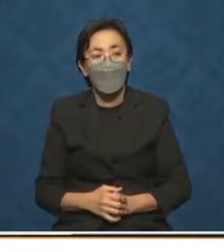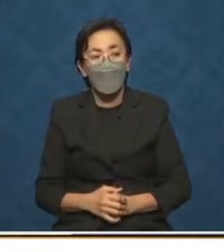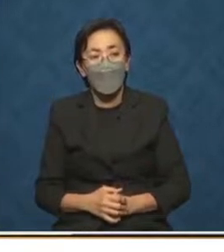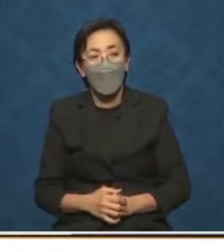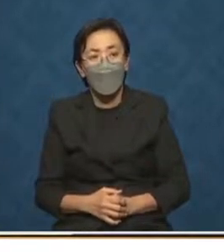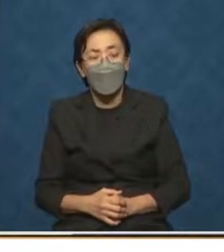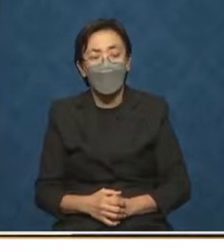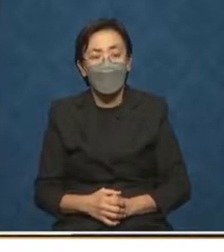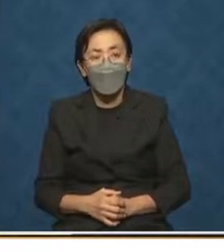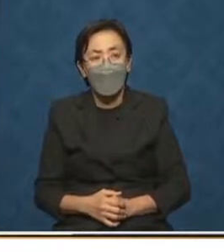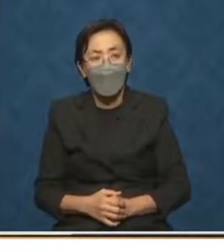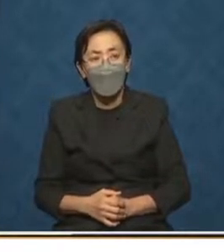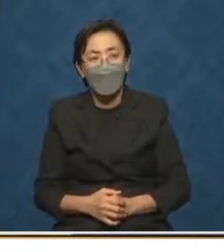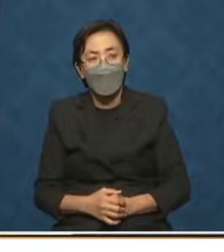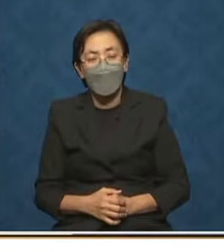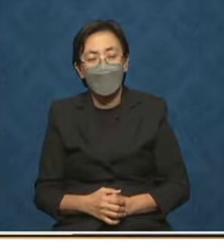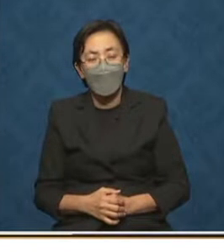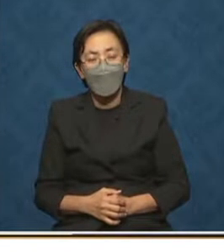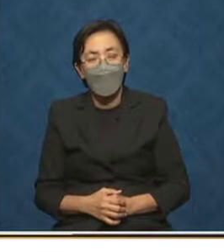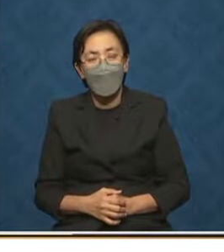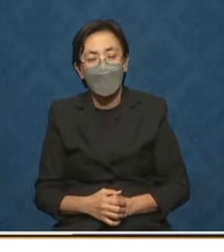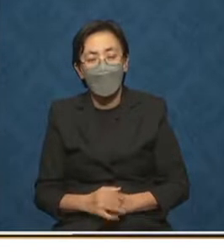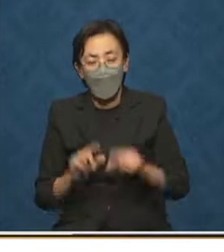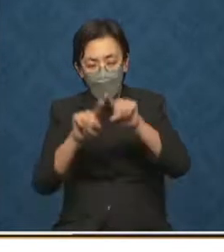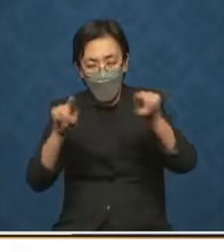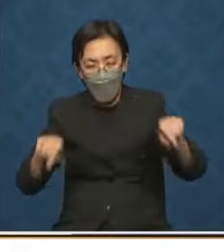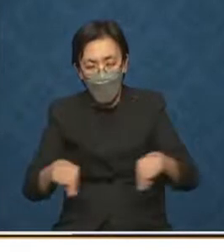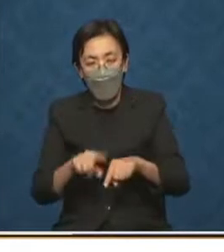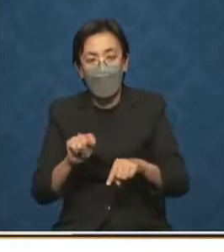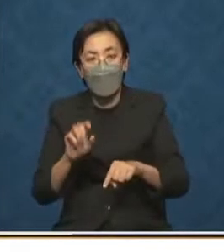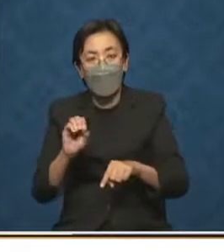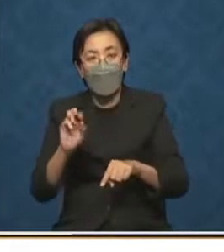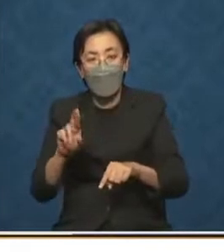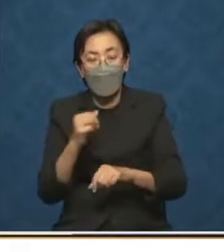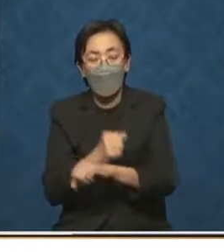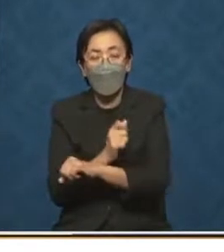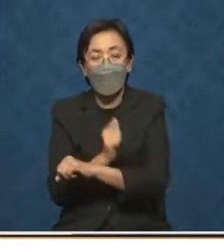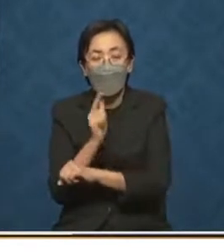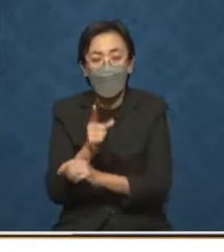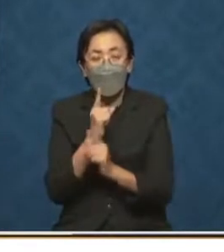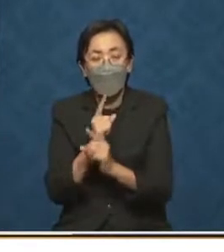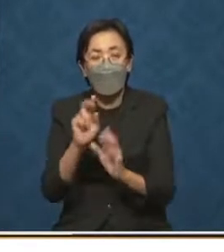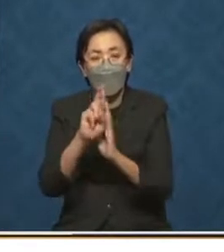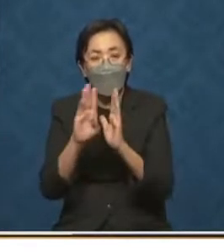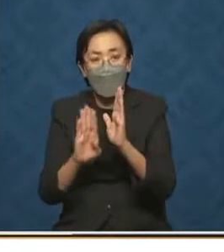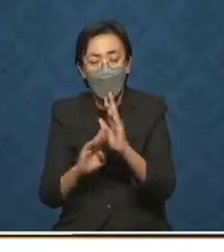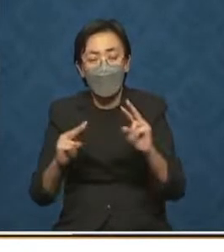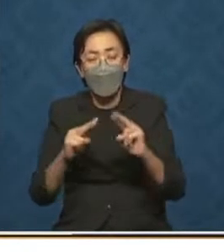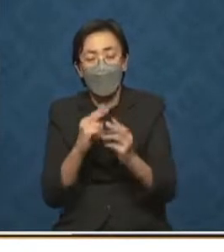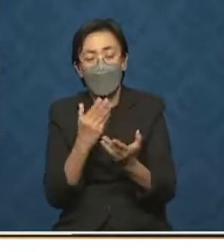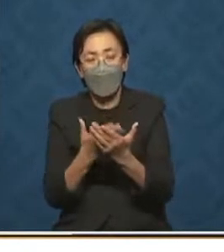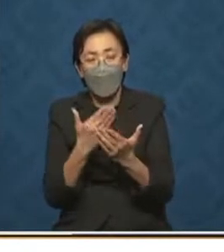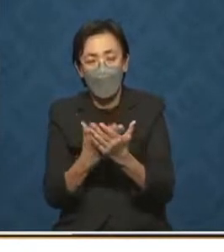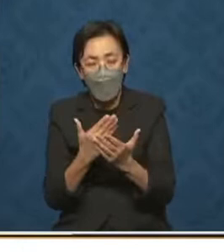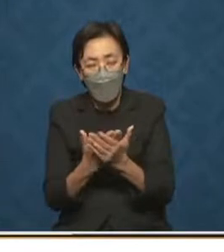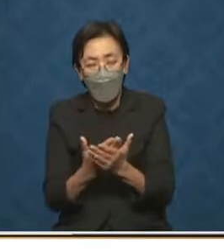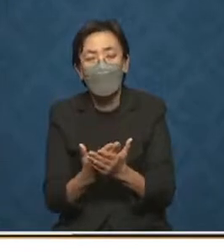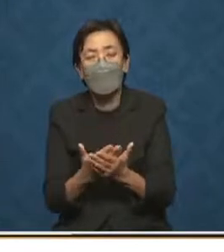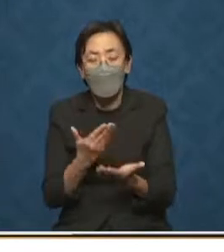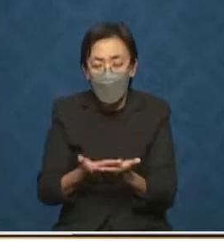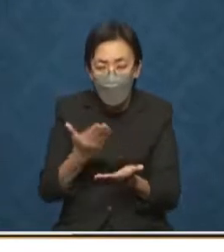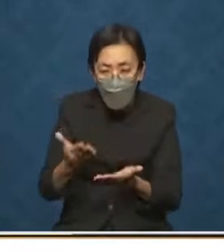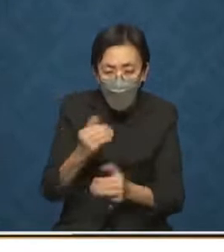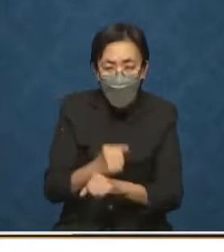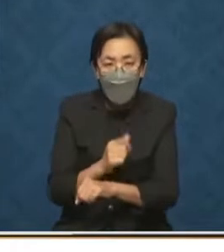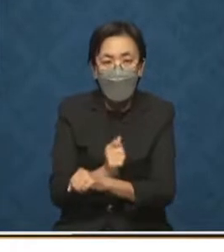เมื่ได้รบงบมาแล้คนตอนต่ไปก็ต้องไปทำร่าง TOR เพื่อหาผู้รบจ้างโยใช้ระเบียบกระทรวงการคางวาด้วยการพัศดูจัซ้อจัจ